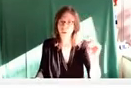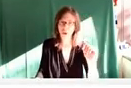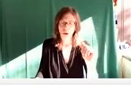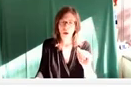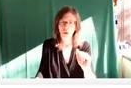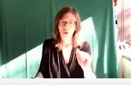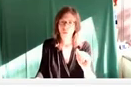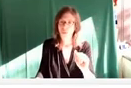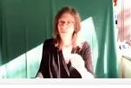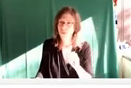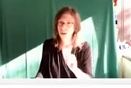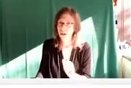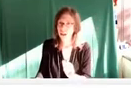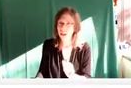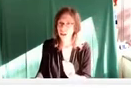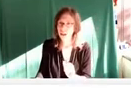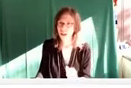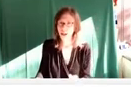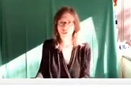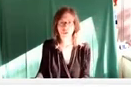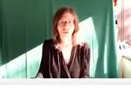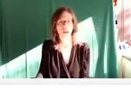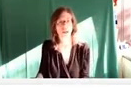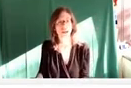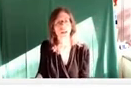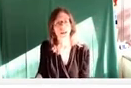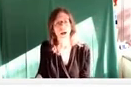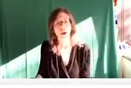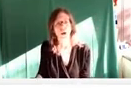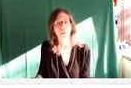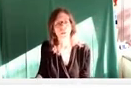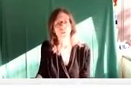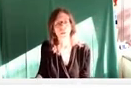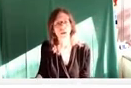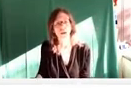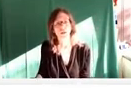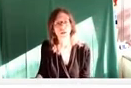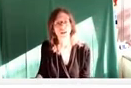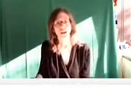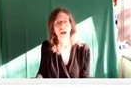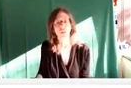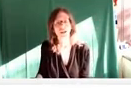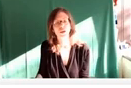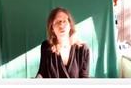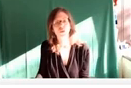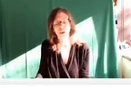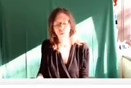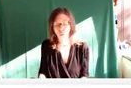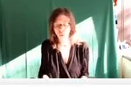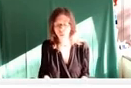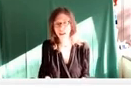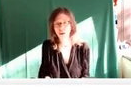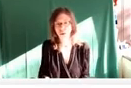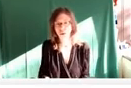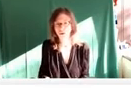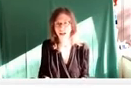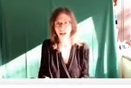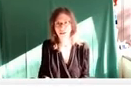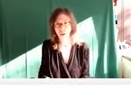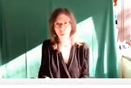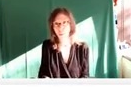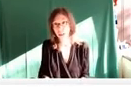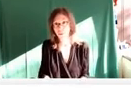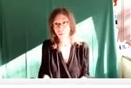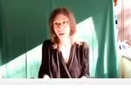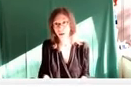réplication. Je n'ai pas vérifié dans le grand dictionnaire pour voir si ça se dit. C'est-à-dire qu'à partir du moment où une étude va